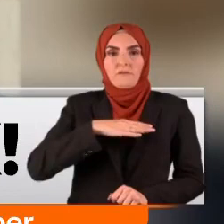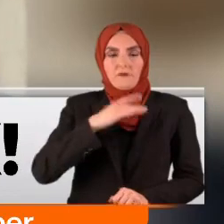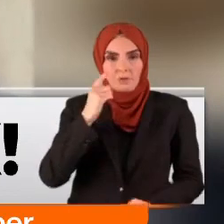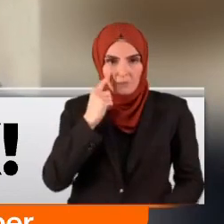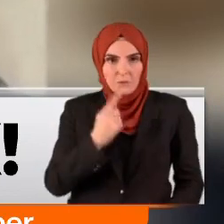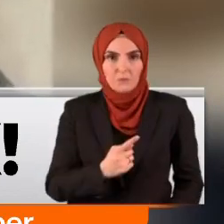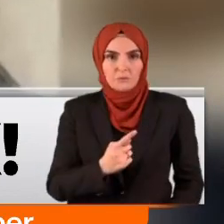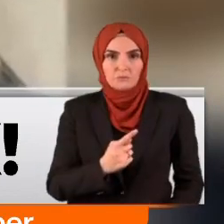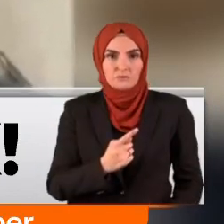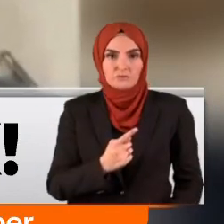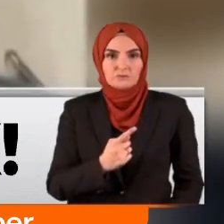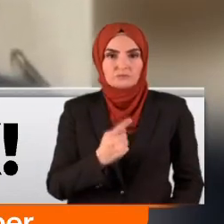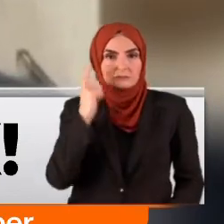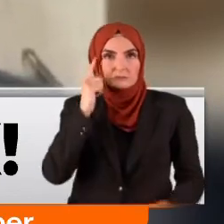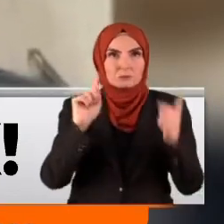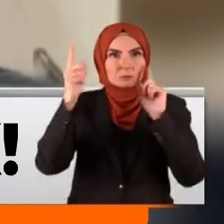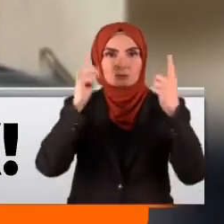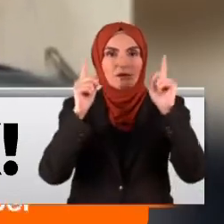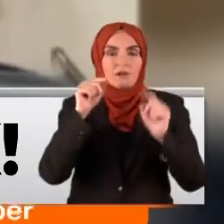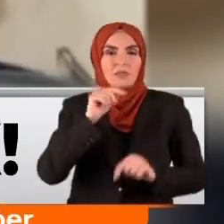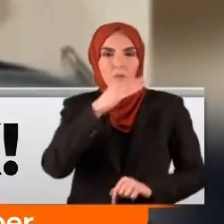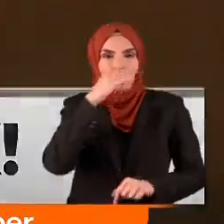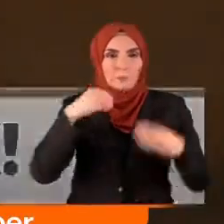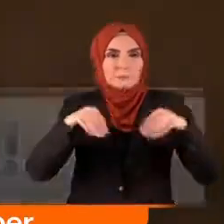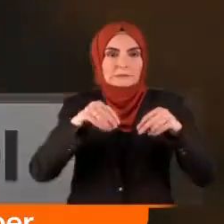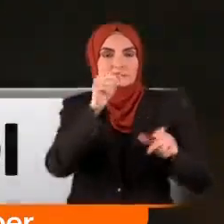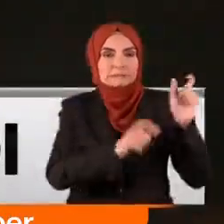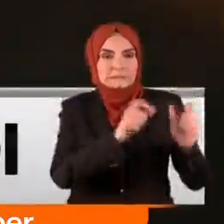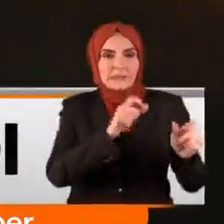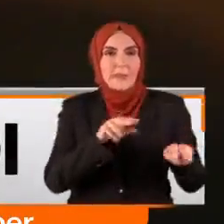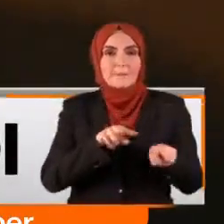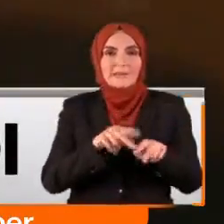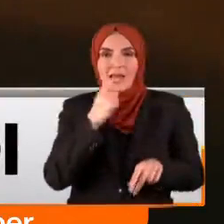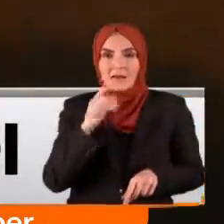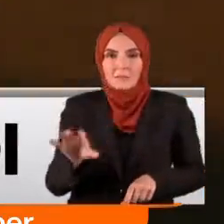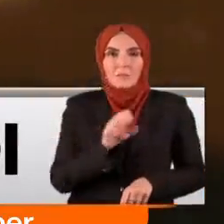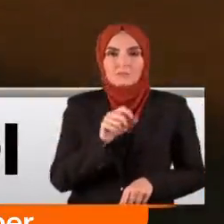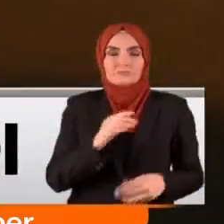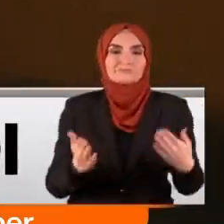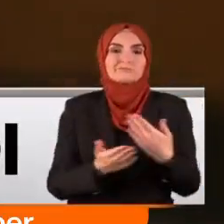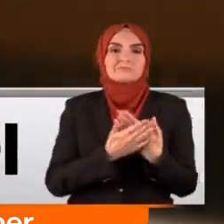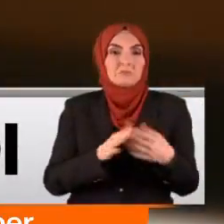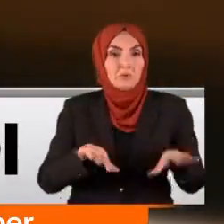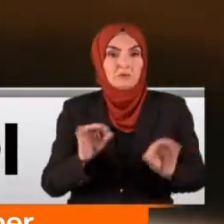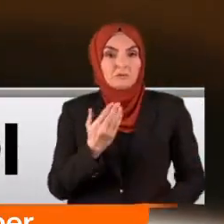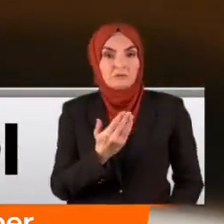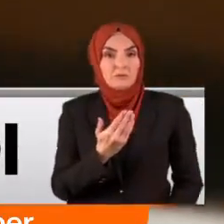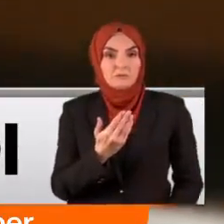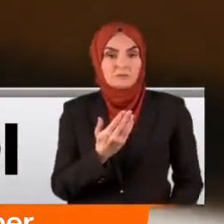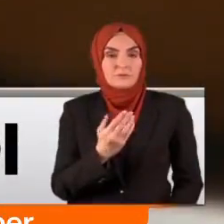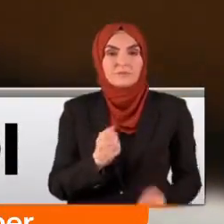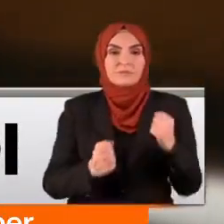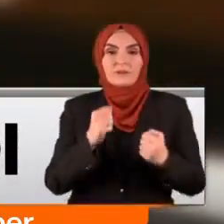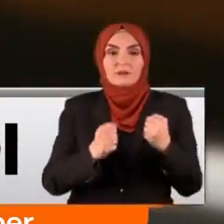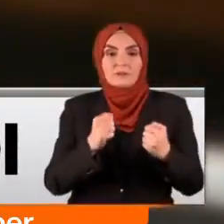projesi değil, uyanık uyuşturucu tacirinin mıknatıslı düzeneği. Bunun üzerine aracın içerisinde veya altında veya herhangi